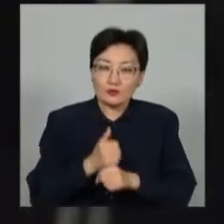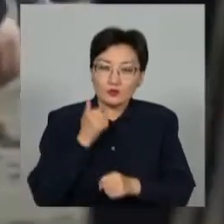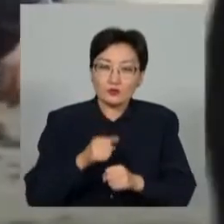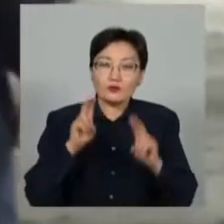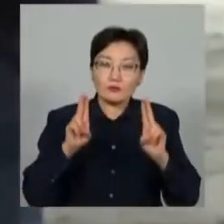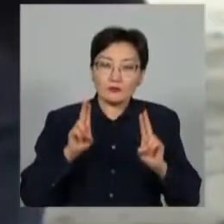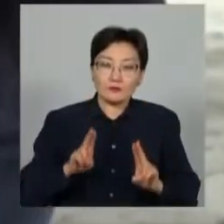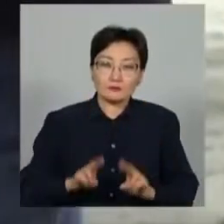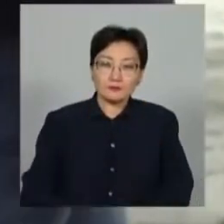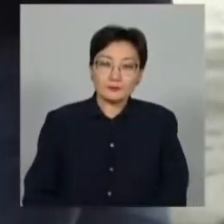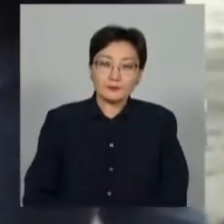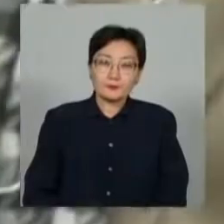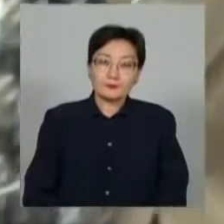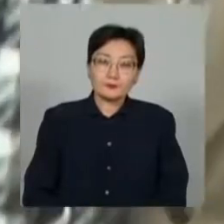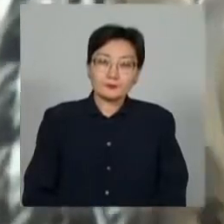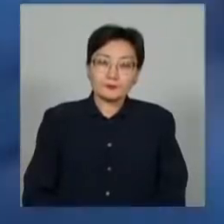правила.